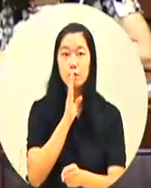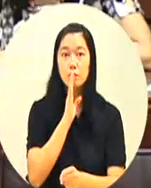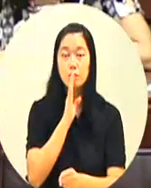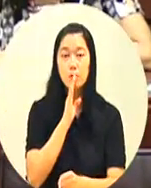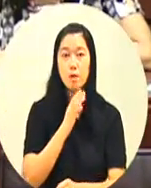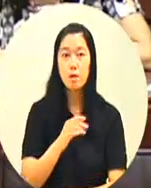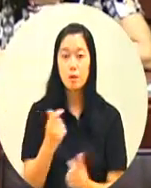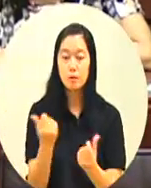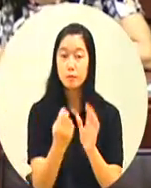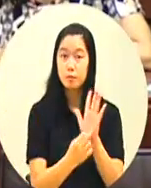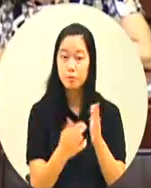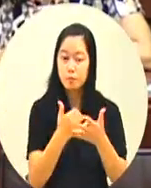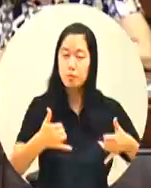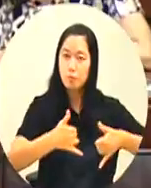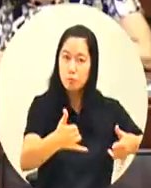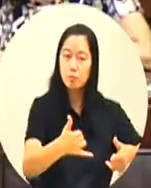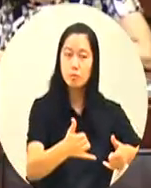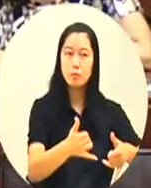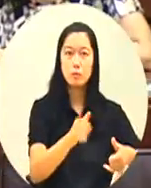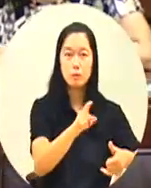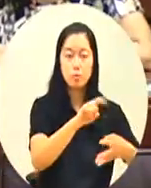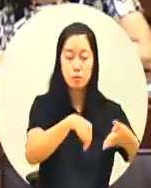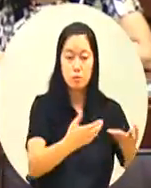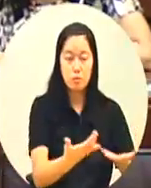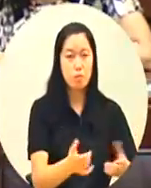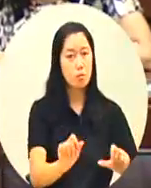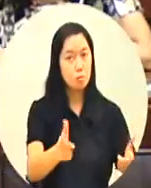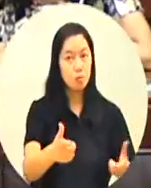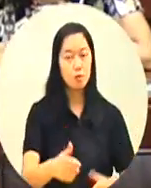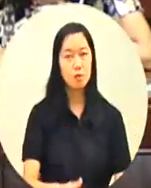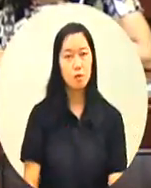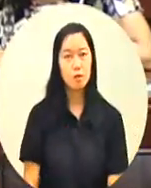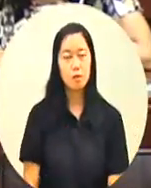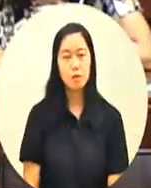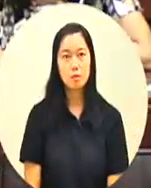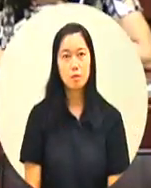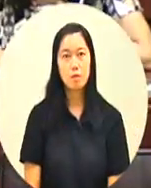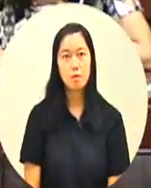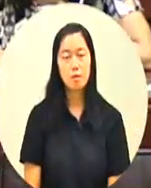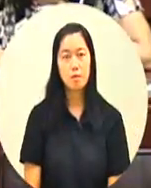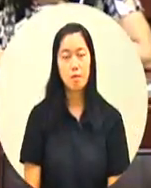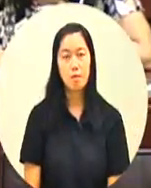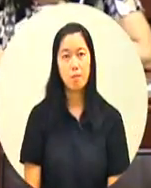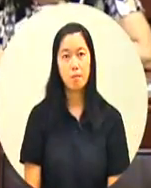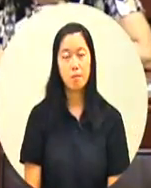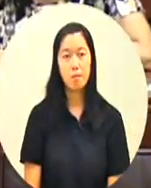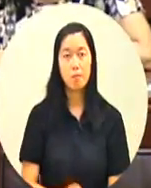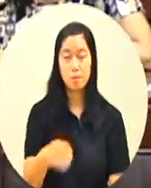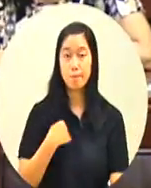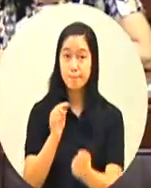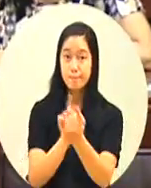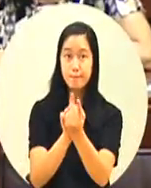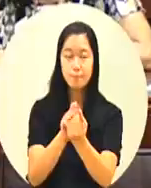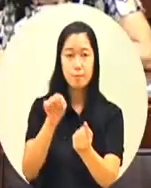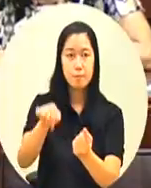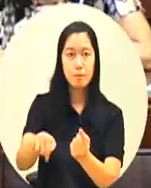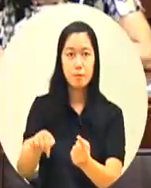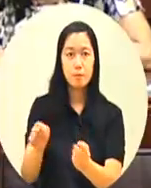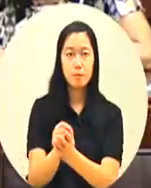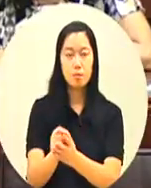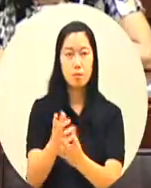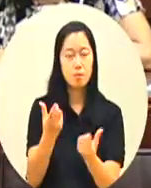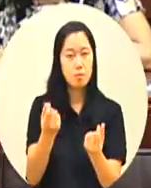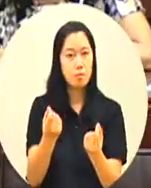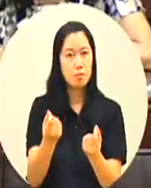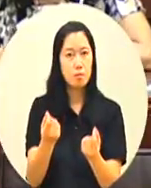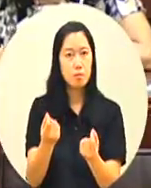方说网络上的一些事业等等。那这一块也跟那个 议员报告，其实我们在做，刚才我在讲说跨领域